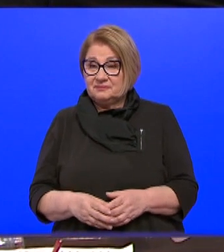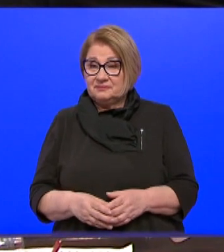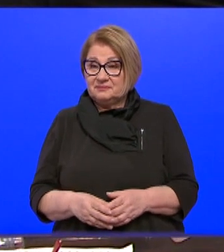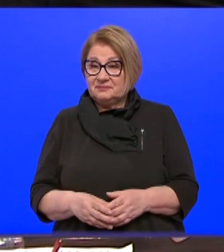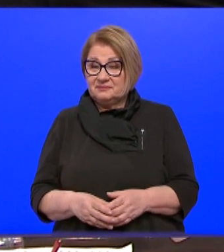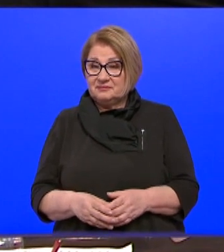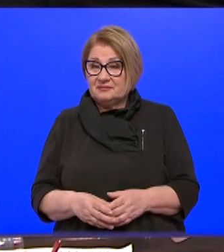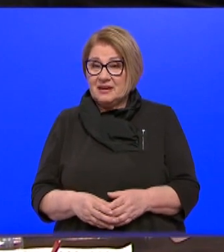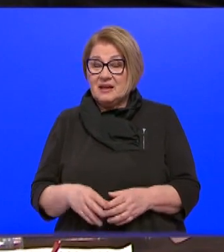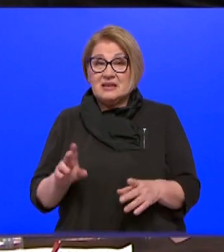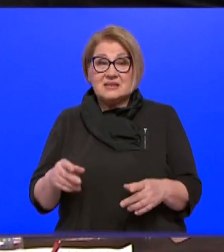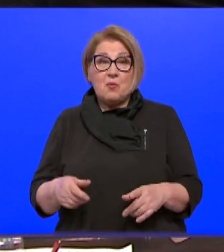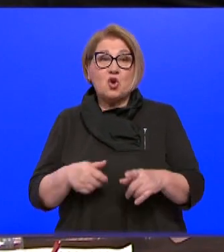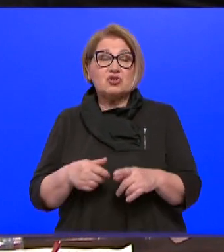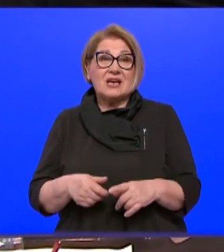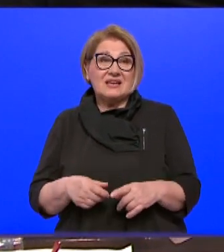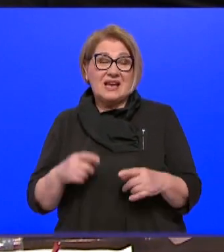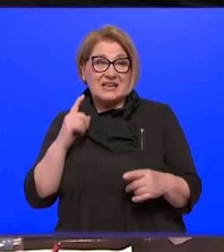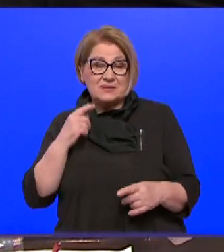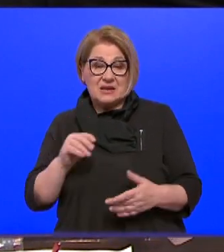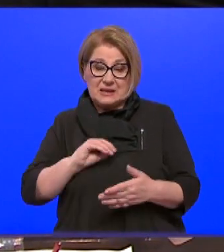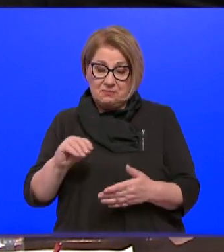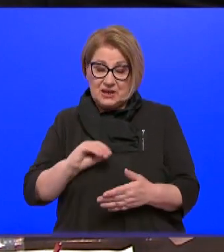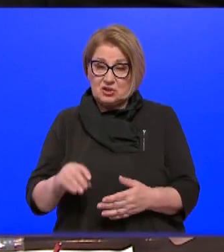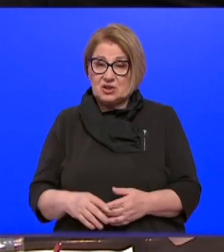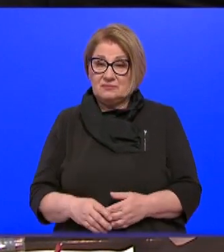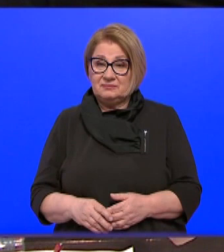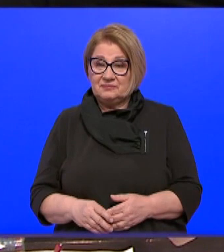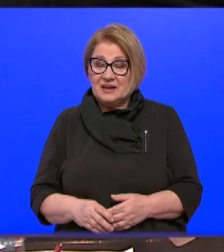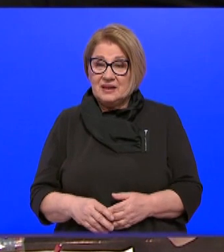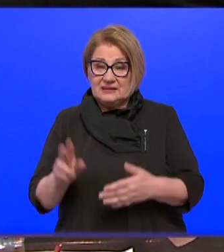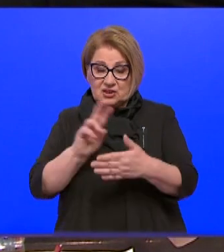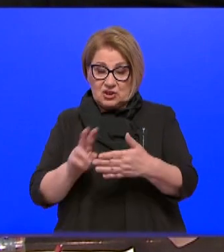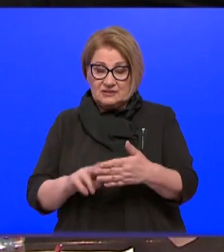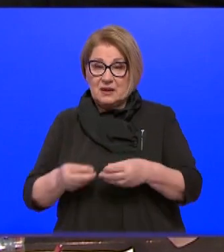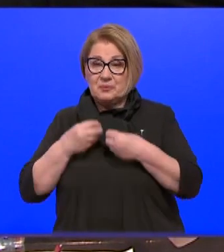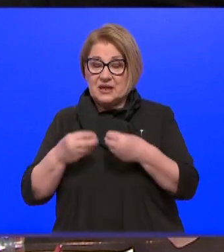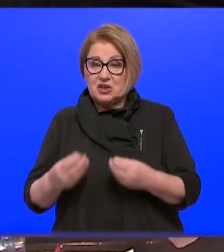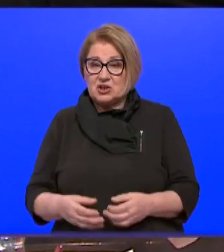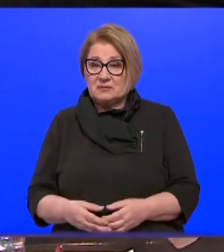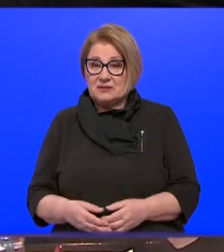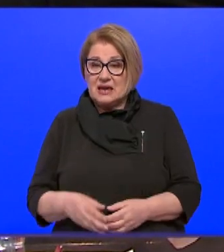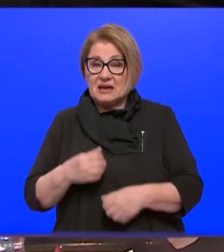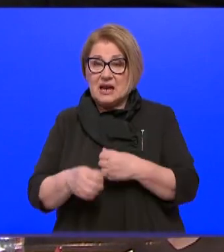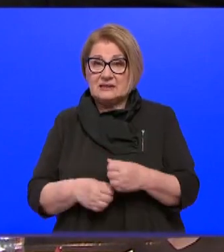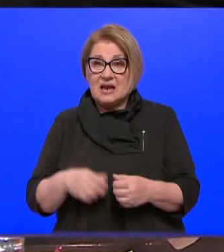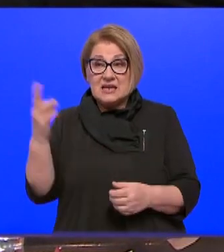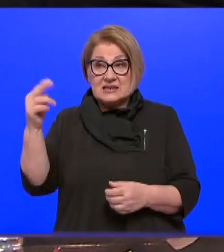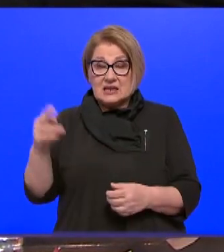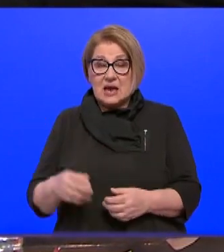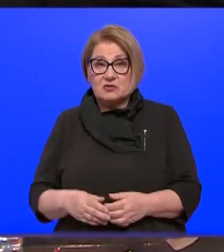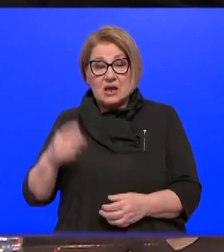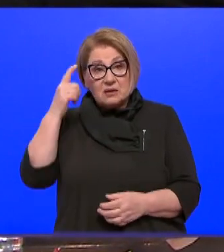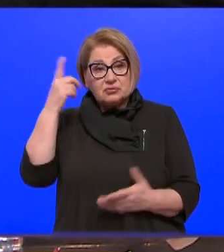ima smisla za humor, da možda piše, da prekrasno čita priče, da je možda se bavi slikarstvom, da je